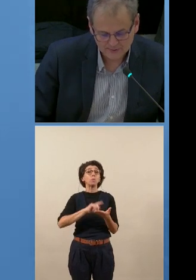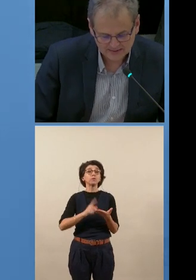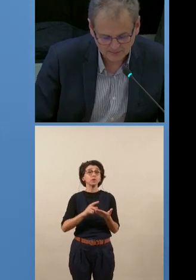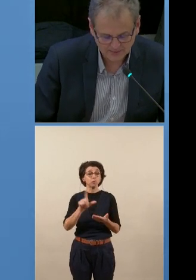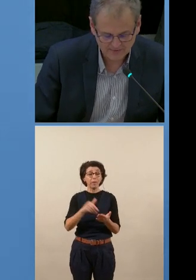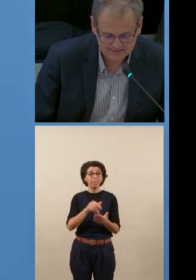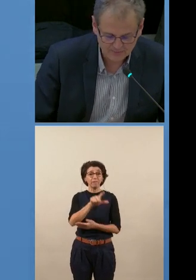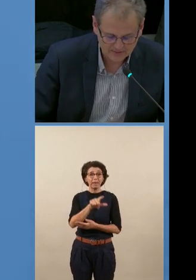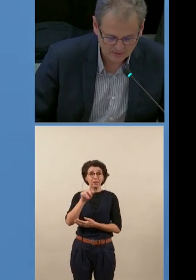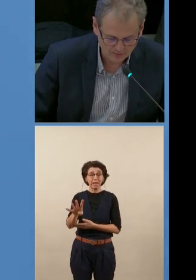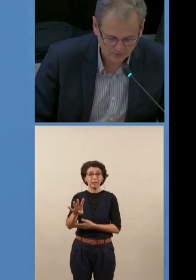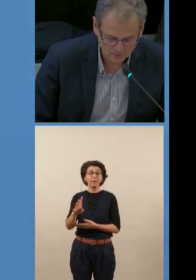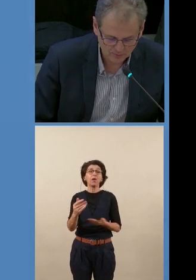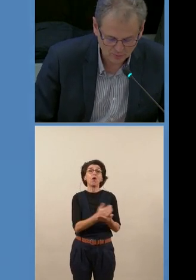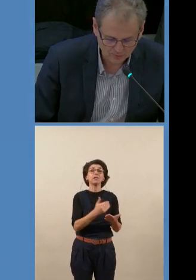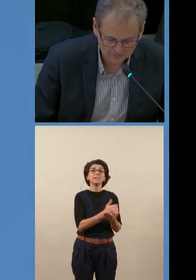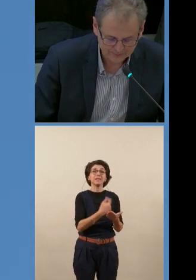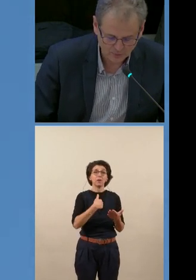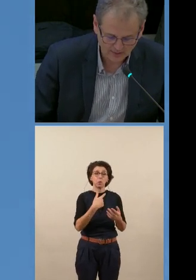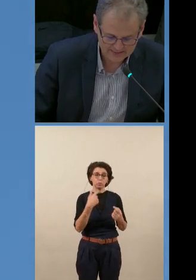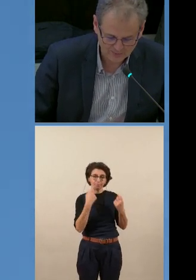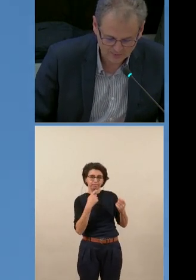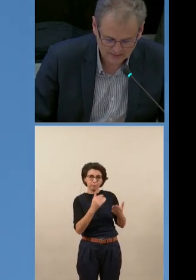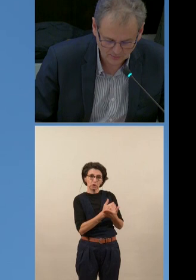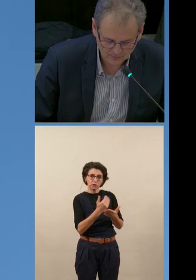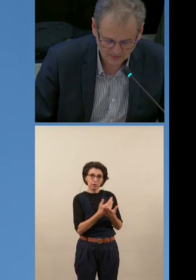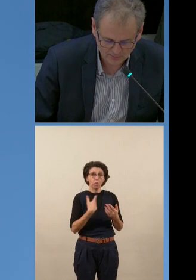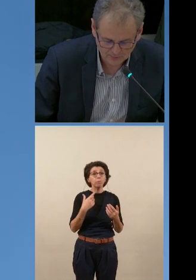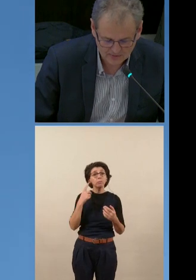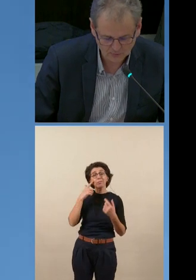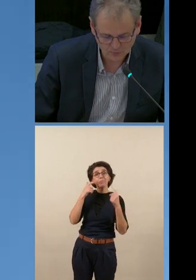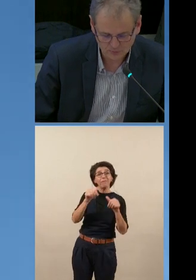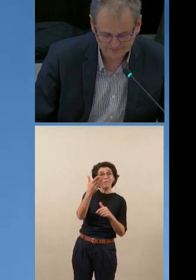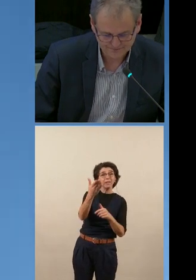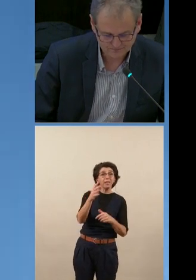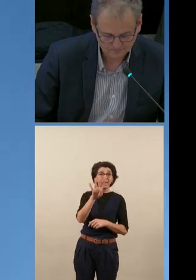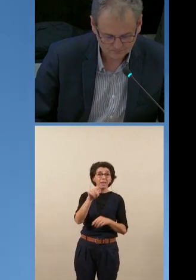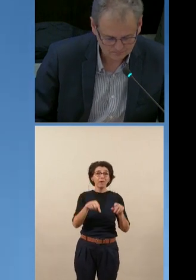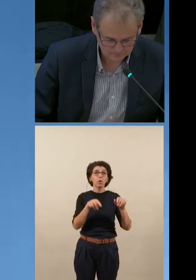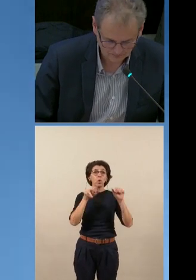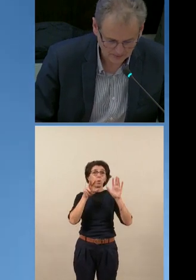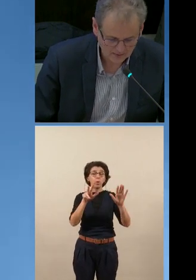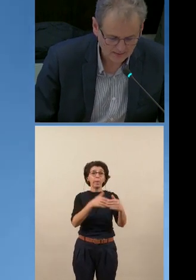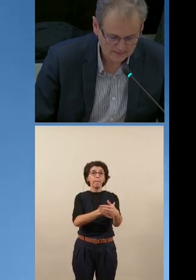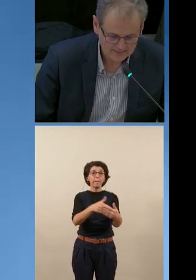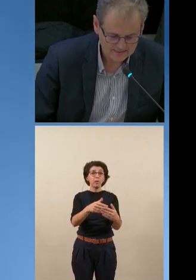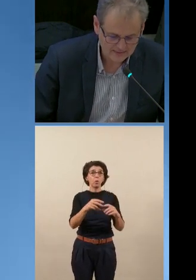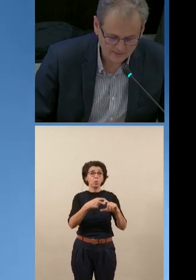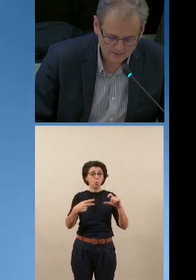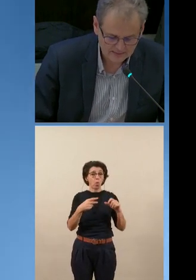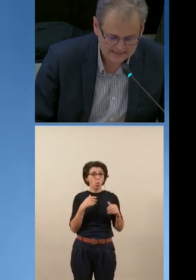les recettes prévisible vous avez le dans le document progress de 4,8 million d'euros